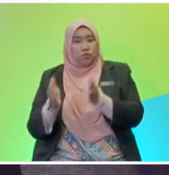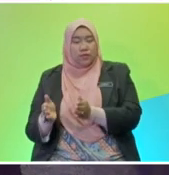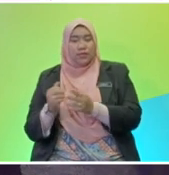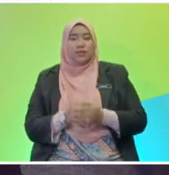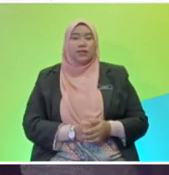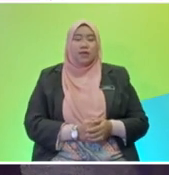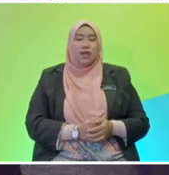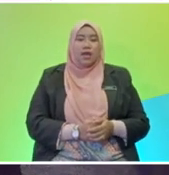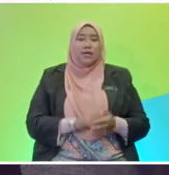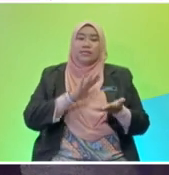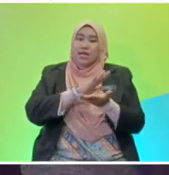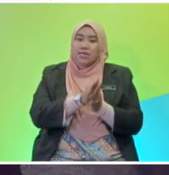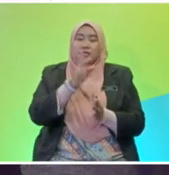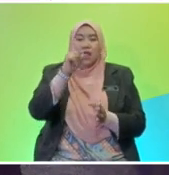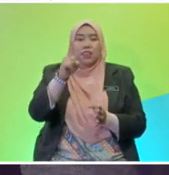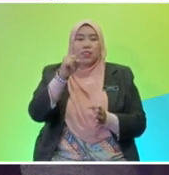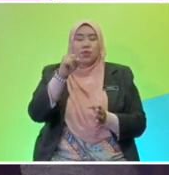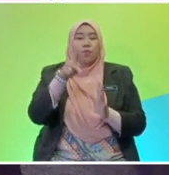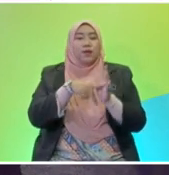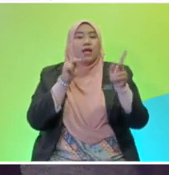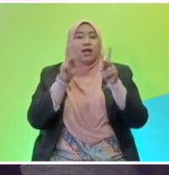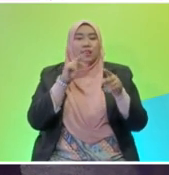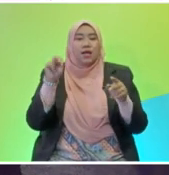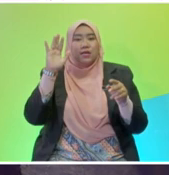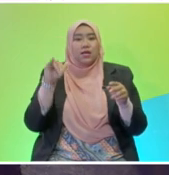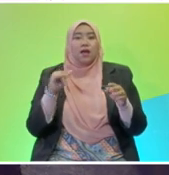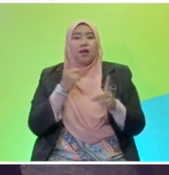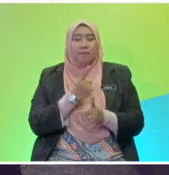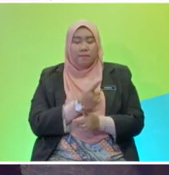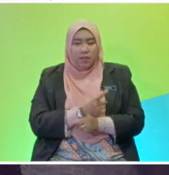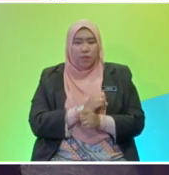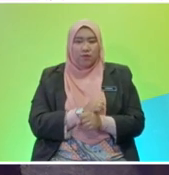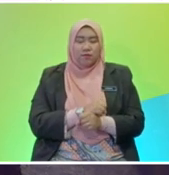perkataan yang betul oke macam mereka